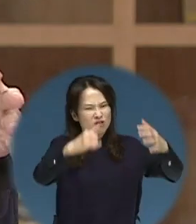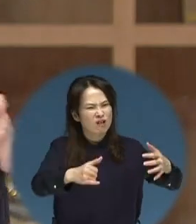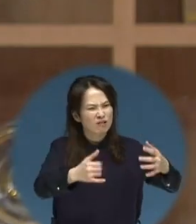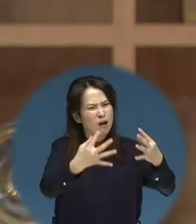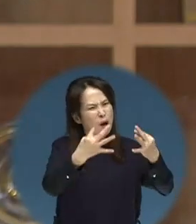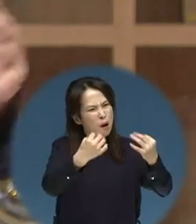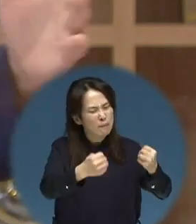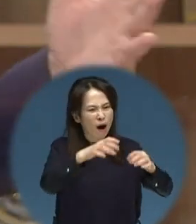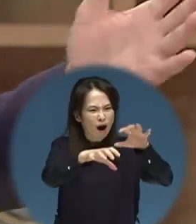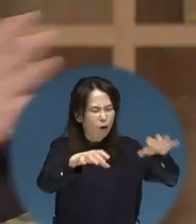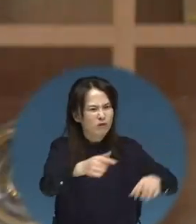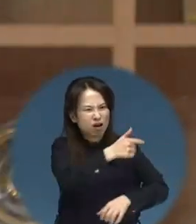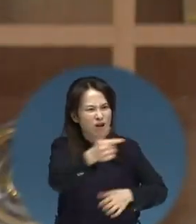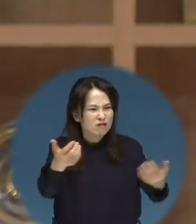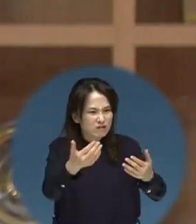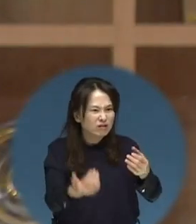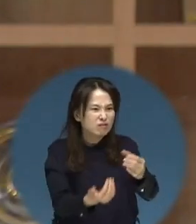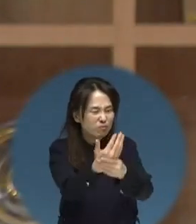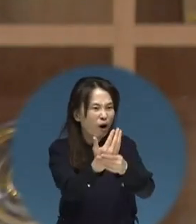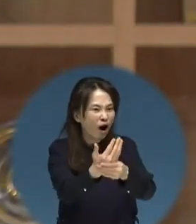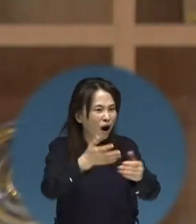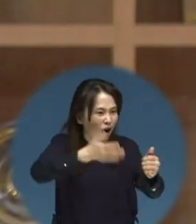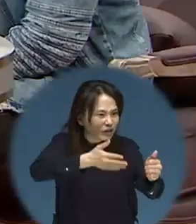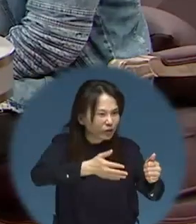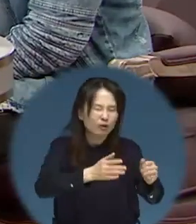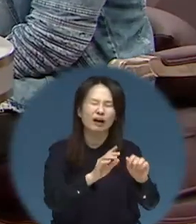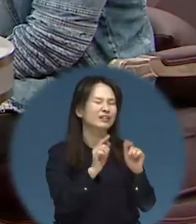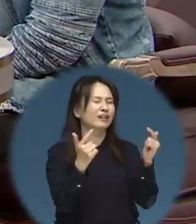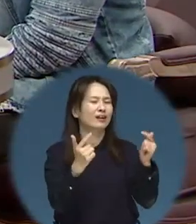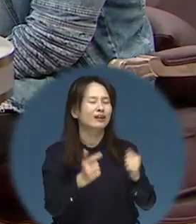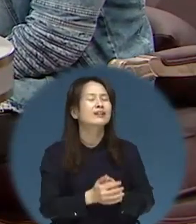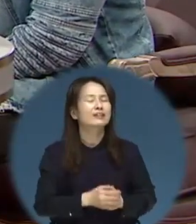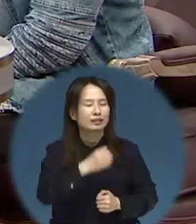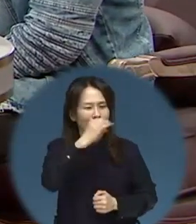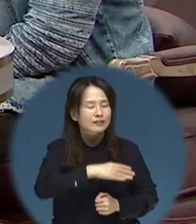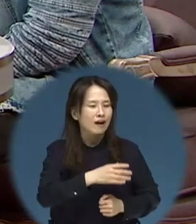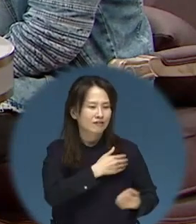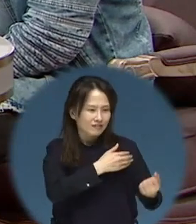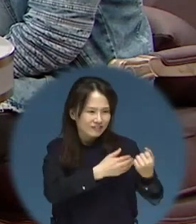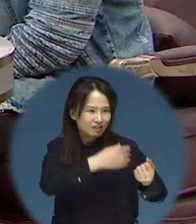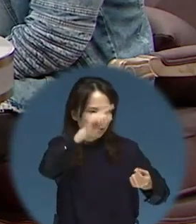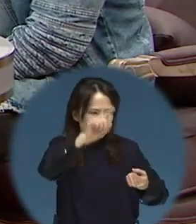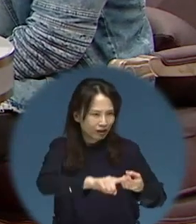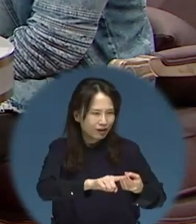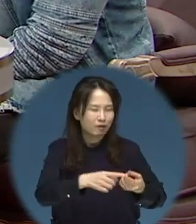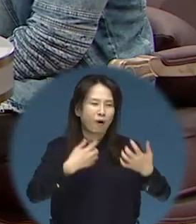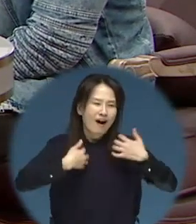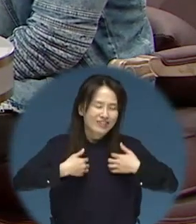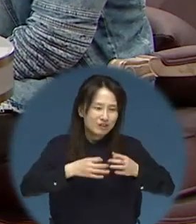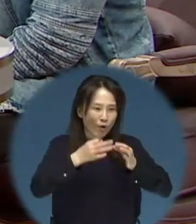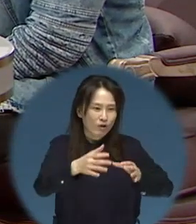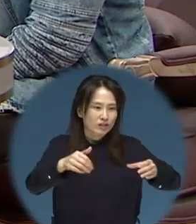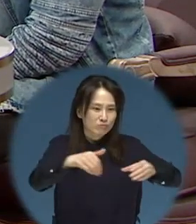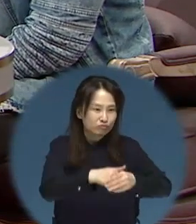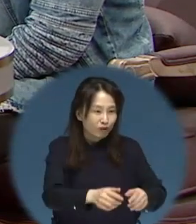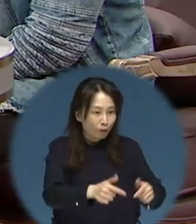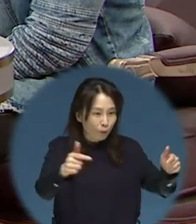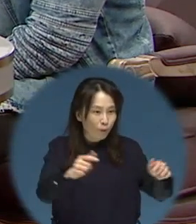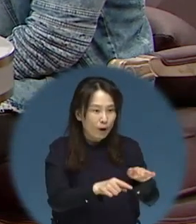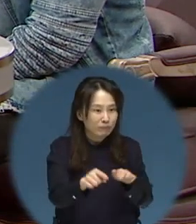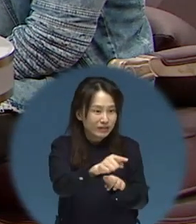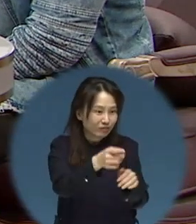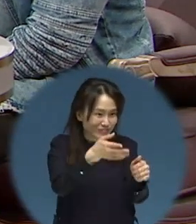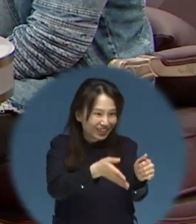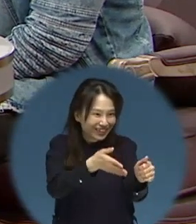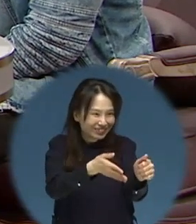많은 나라에 더 큰일 하세요 이렇게 안 할게요. 되는 한에서 되는 네. 한에서 즐거운 기부 확산 앞장서